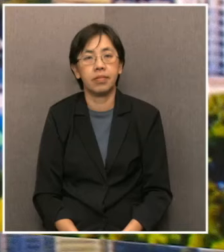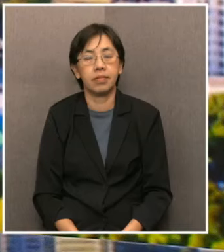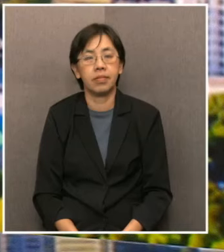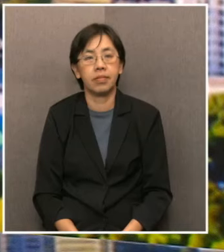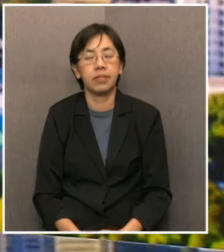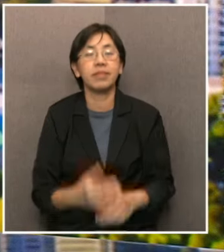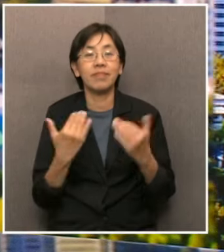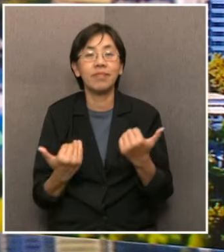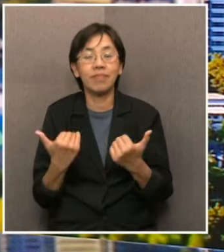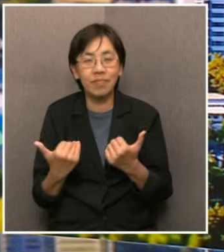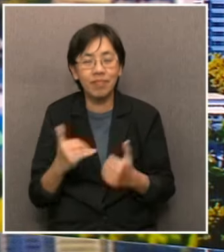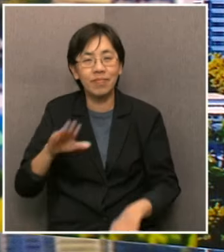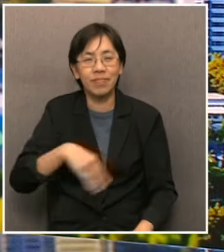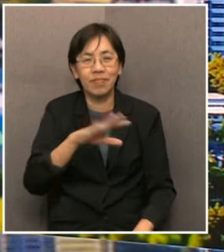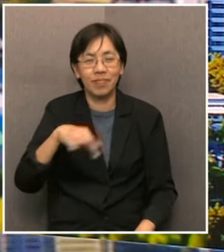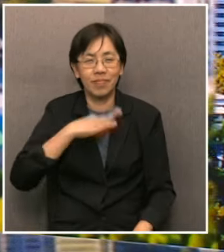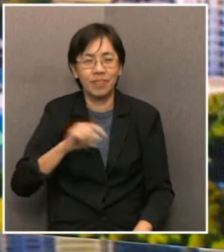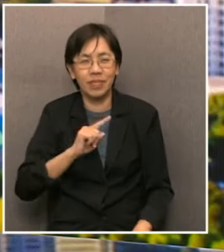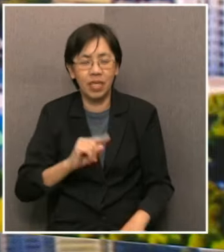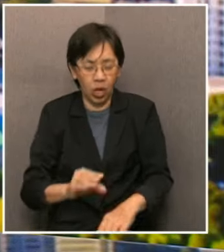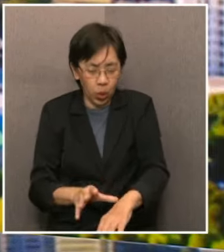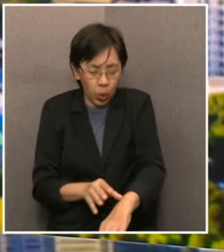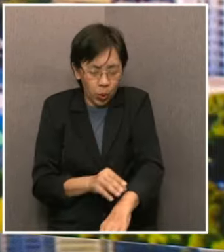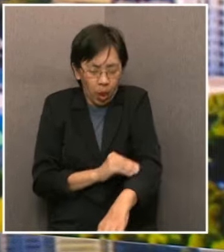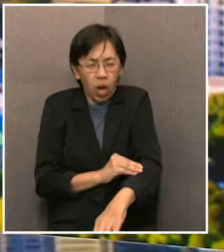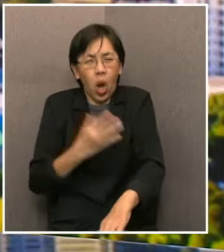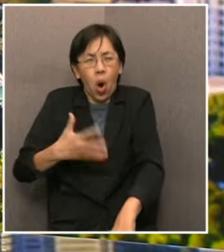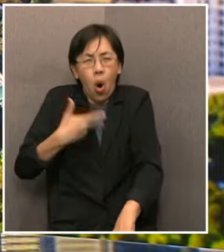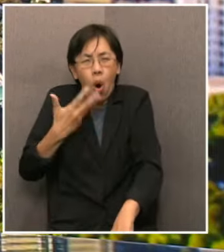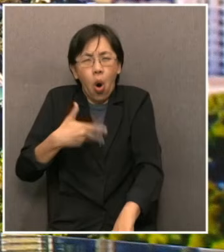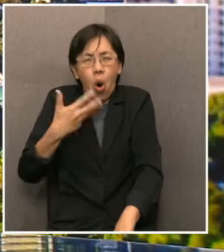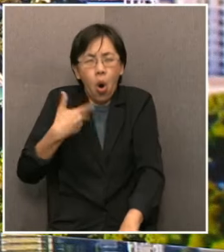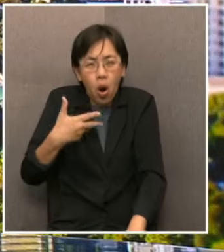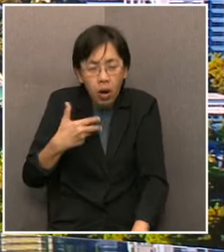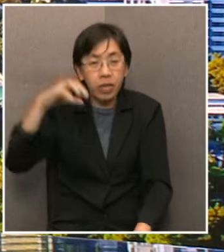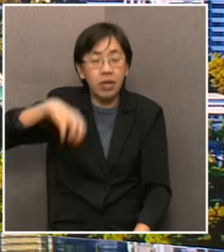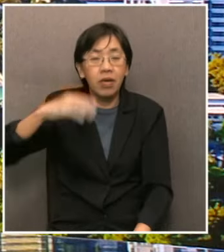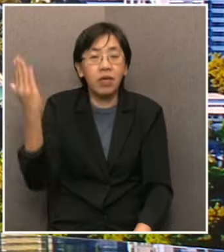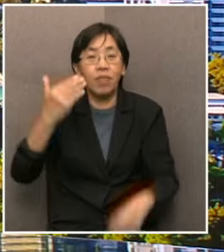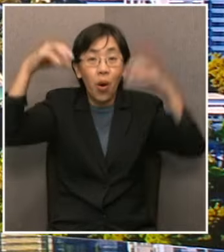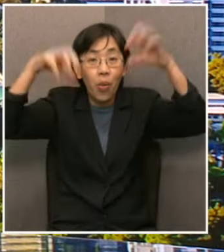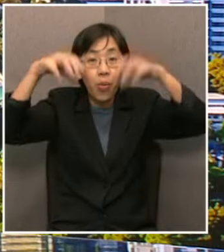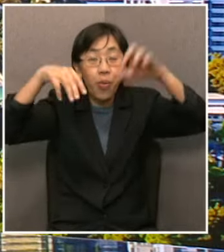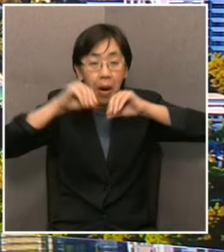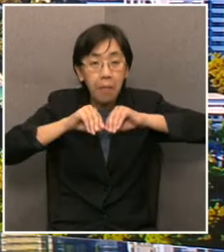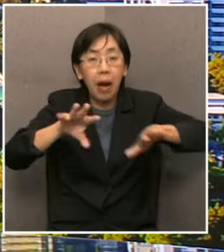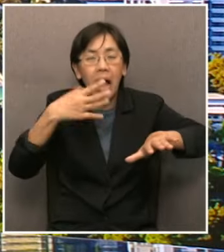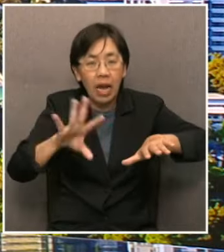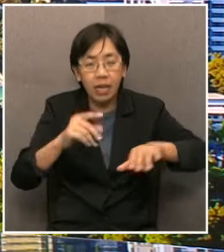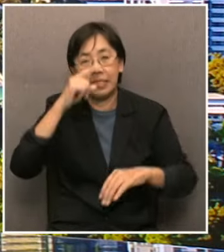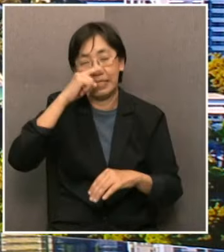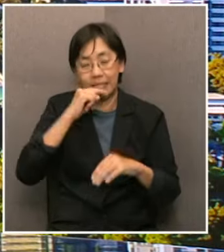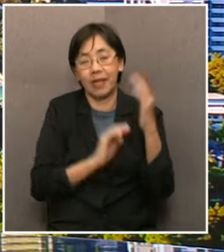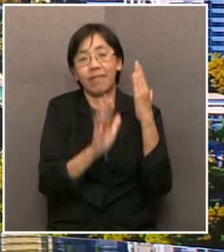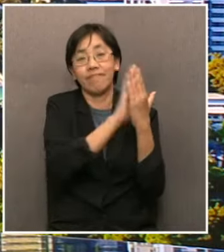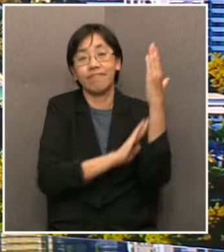ช่งนี้เราสัผสได้ว่าอากาศร้อนขึ้นในหลายปนที่ตามที่กรมอุตุณยอบัทิยาคัดการว่าปเทสไยเรา